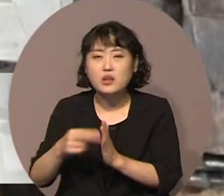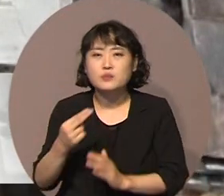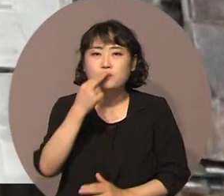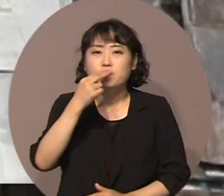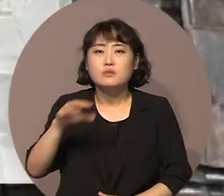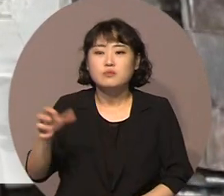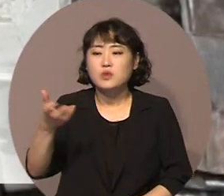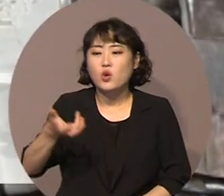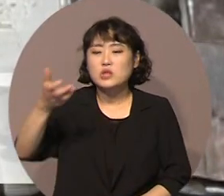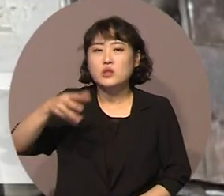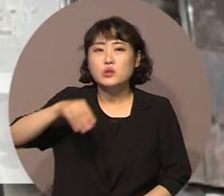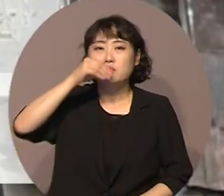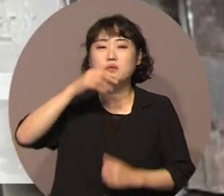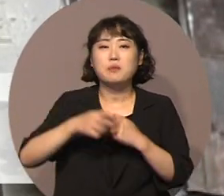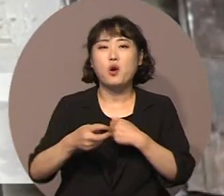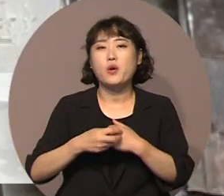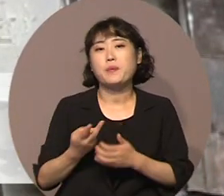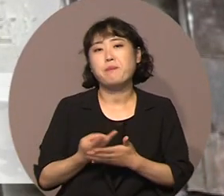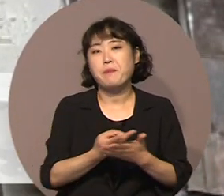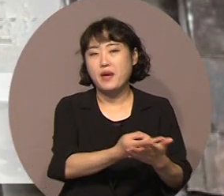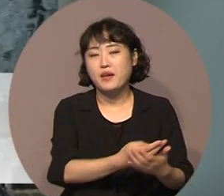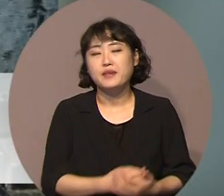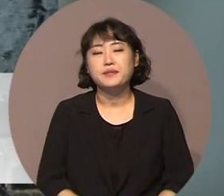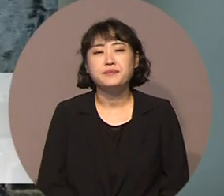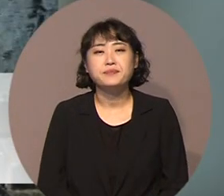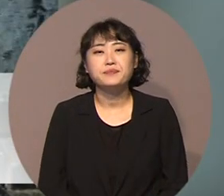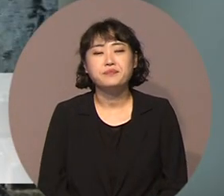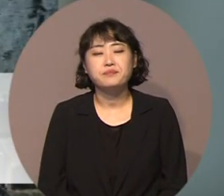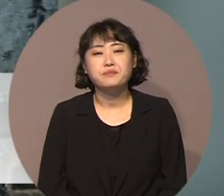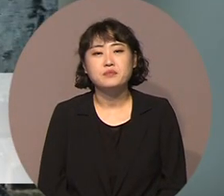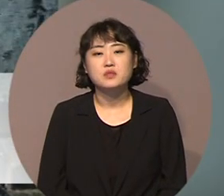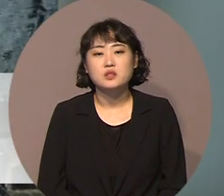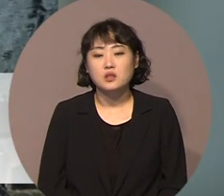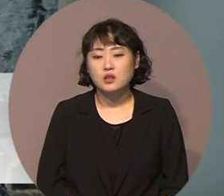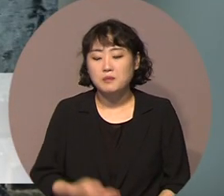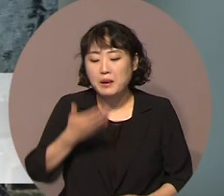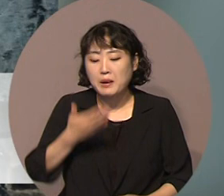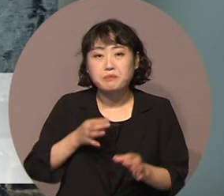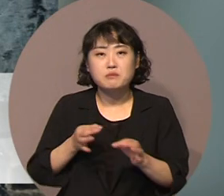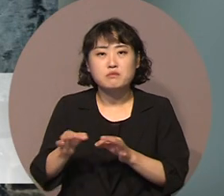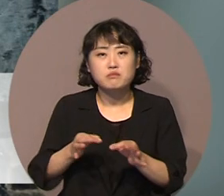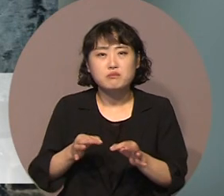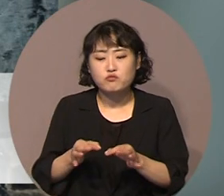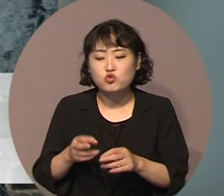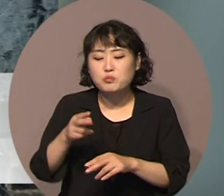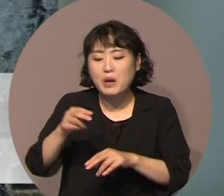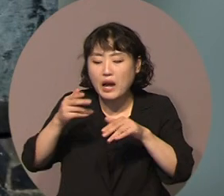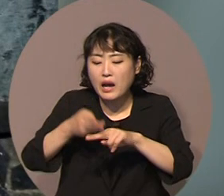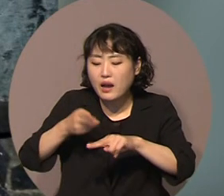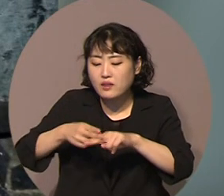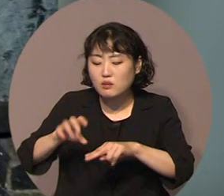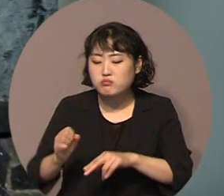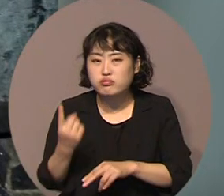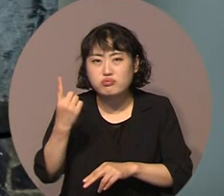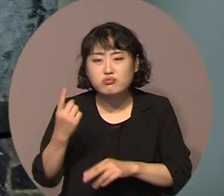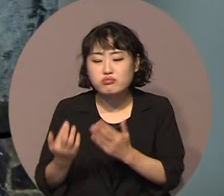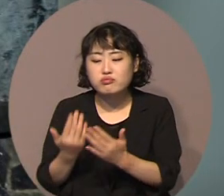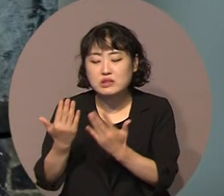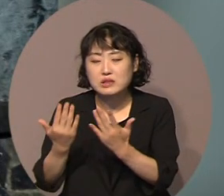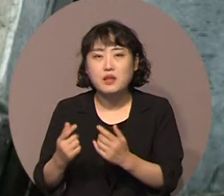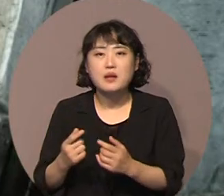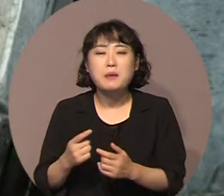흡입해 인근 병원으로 이송되었습니다 소방당국은 식당 주방에서 불이 시작된 것으로 보고 정확한